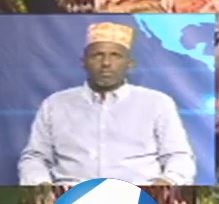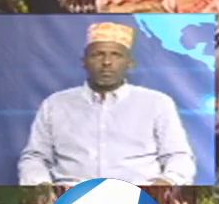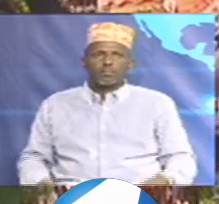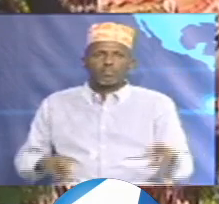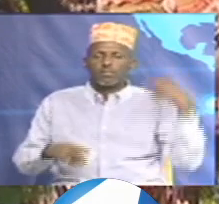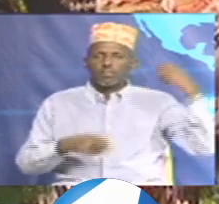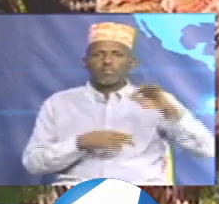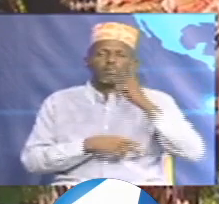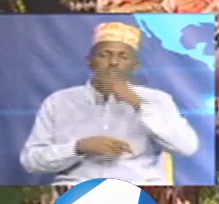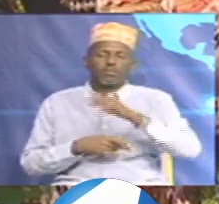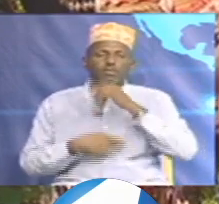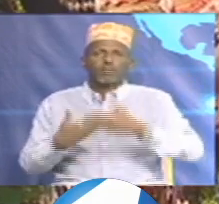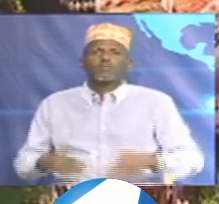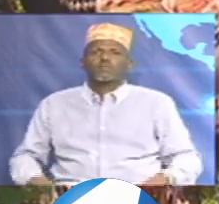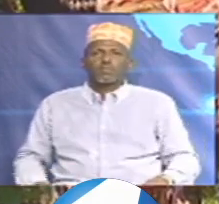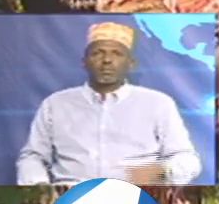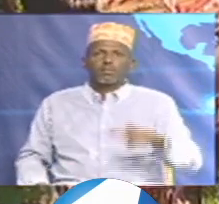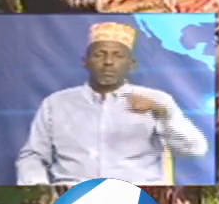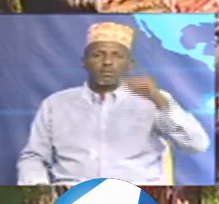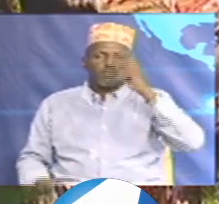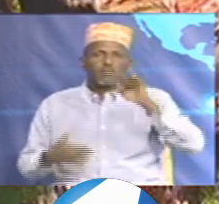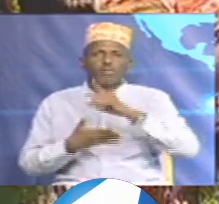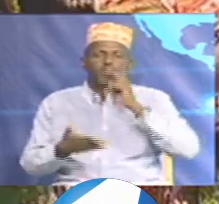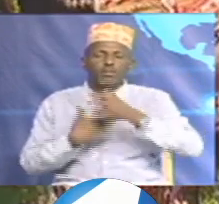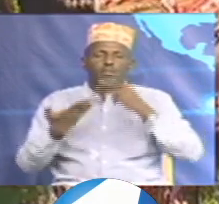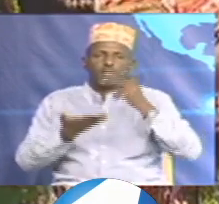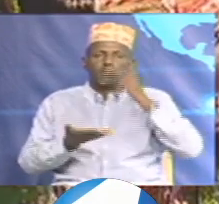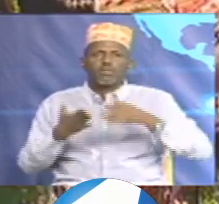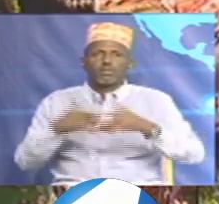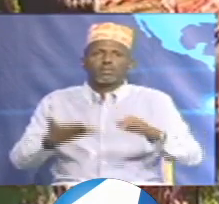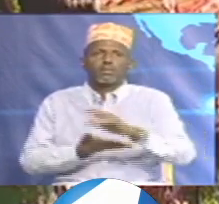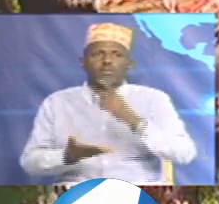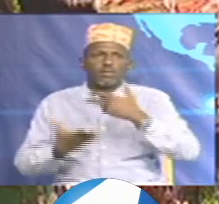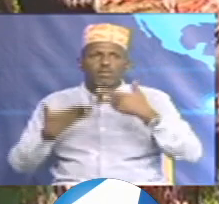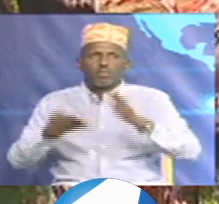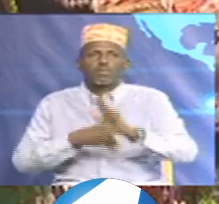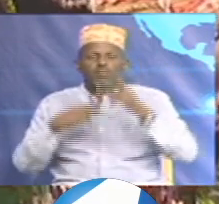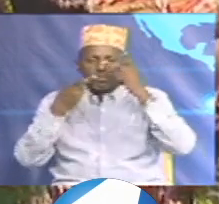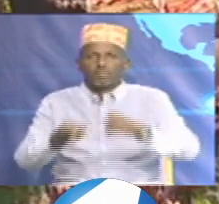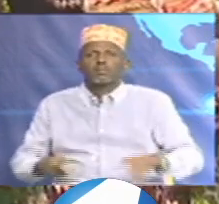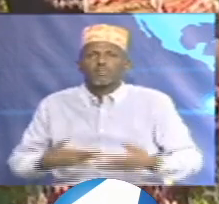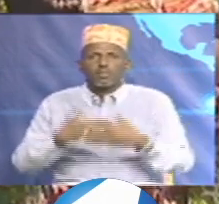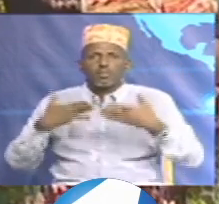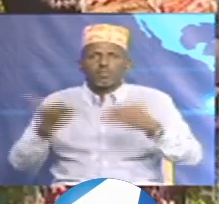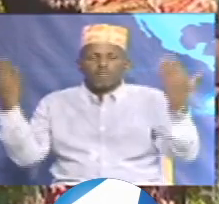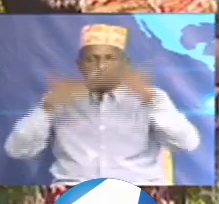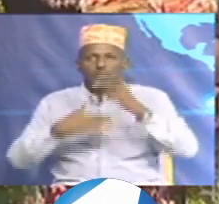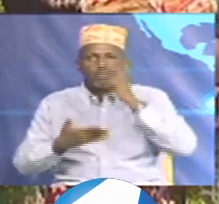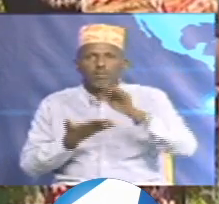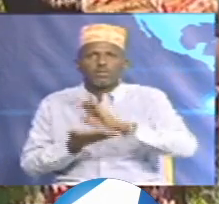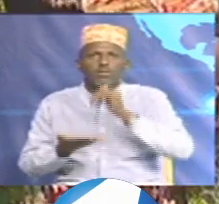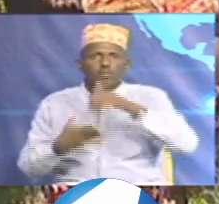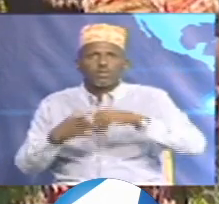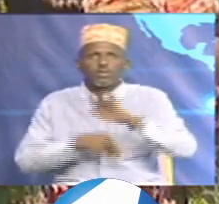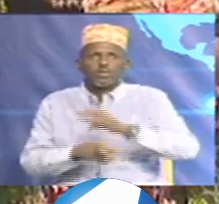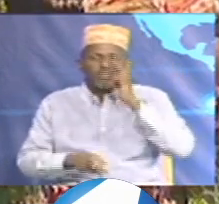Monsieur le Président, PSD ne se doute pas que vous vous prononcerez avec clairvoyance et dans